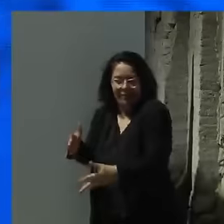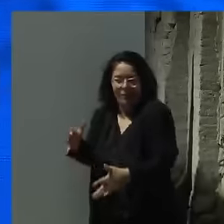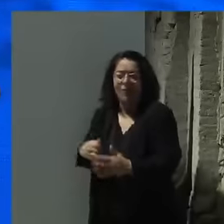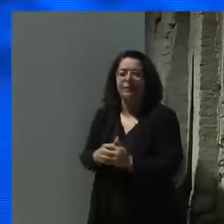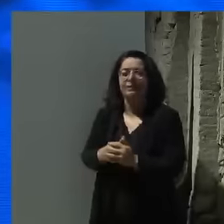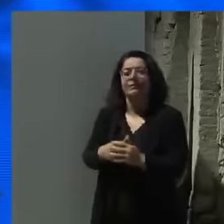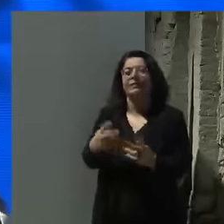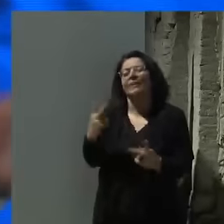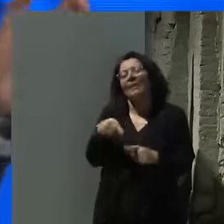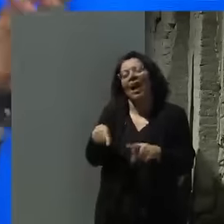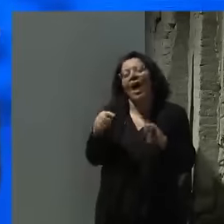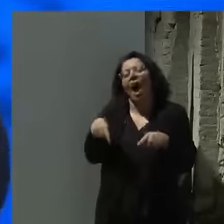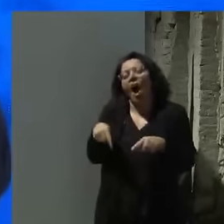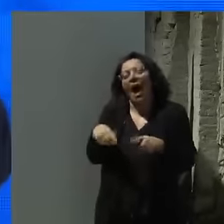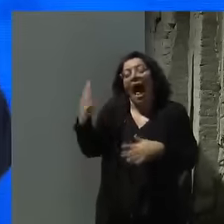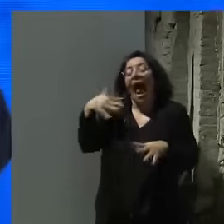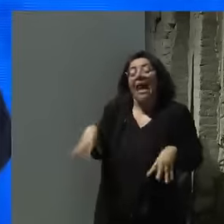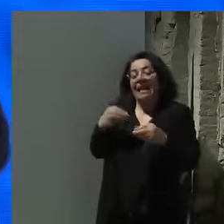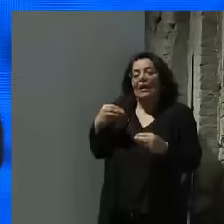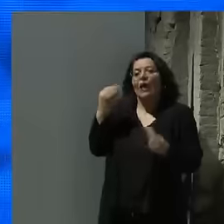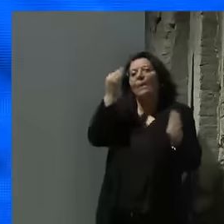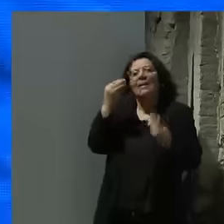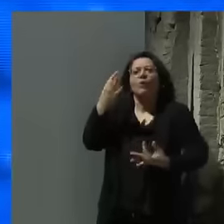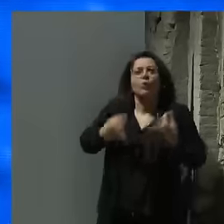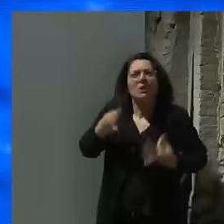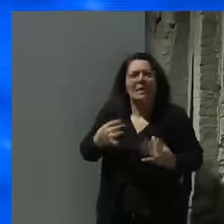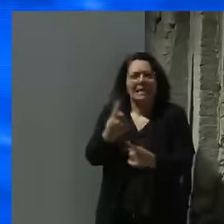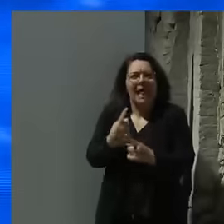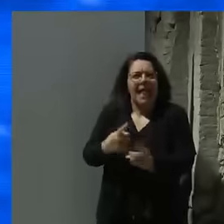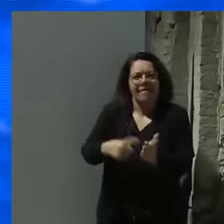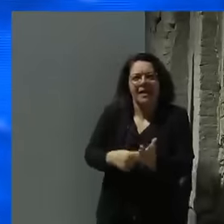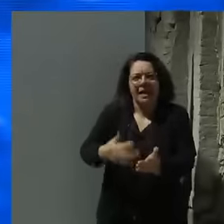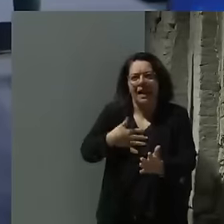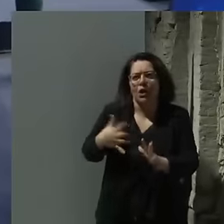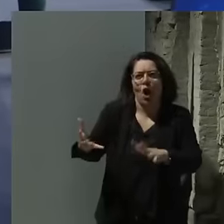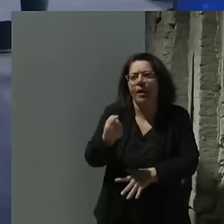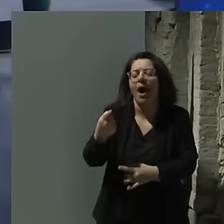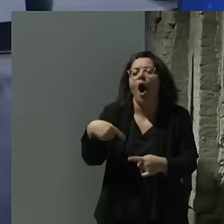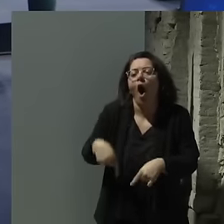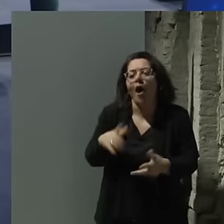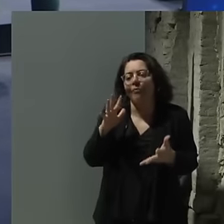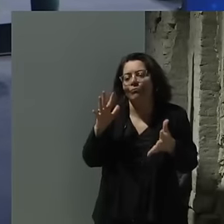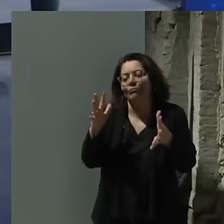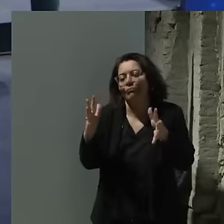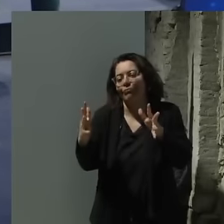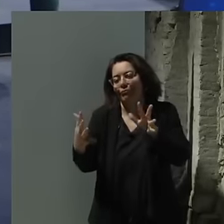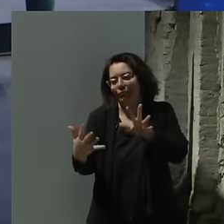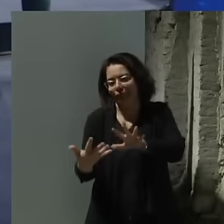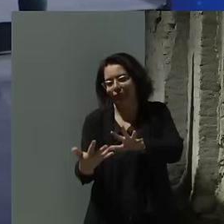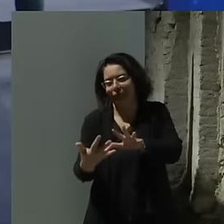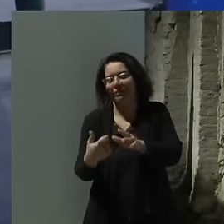temi di giustizia, adesso ho tutt'altre idee, e me l'ero vissuta come se lo Stato avesse tradito